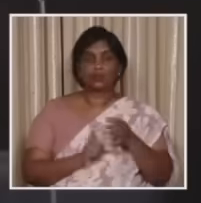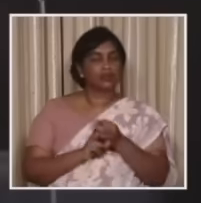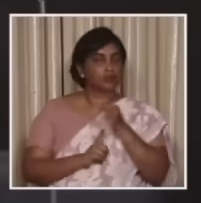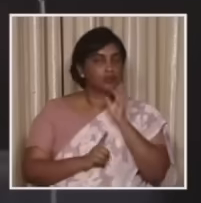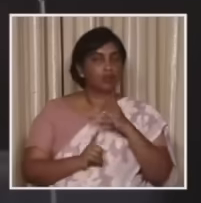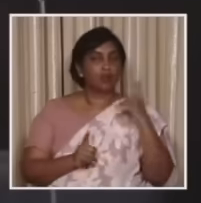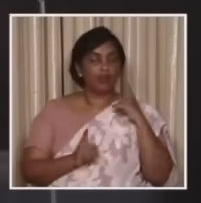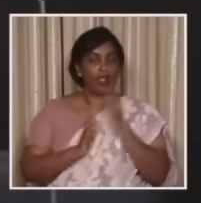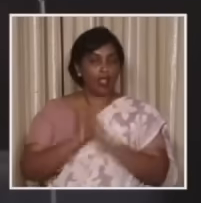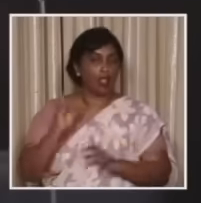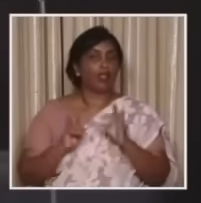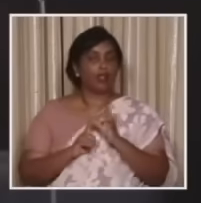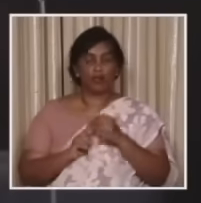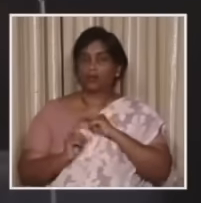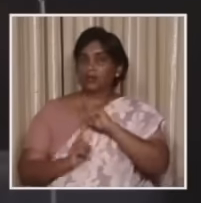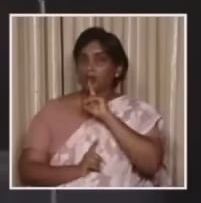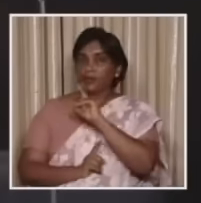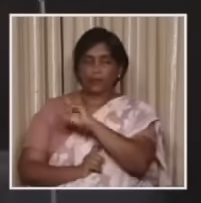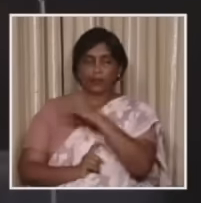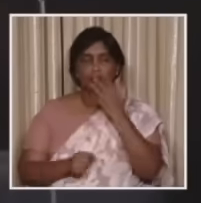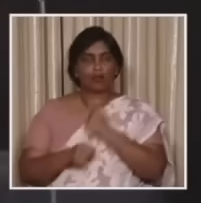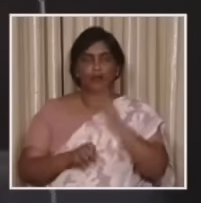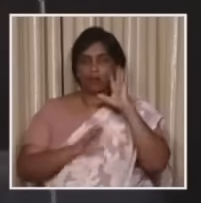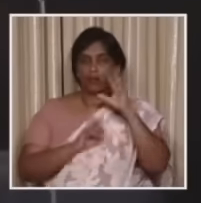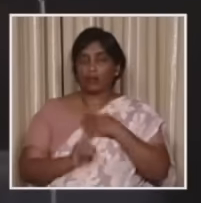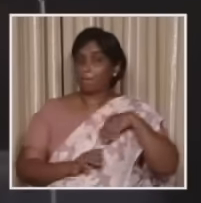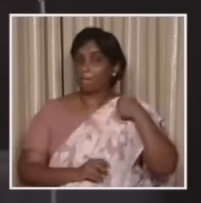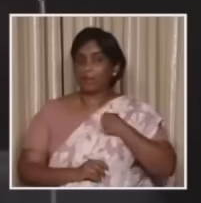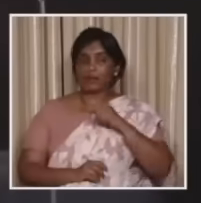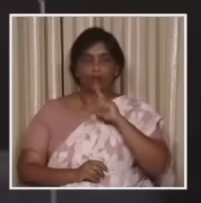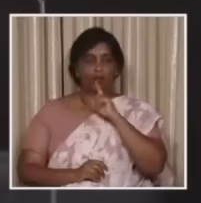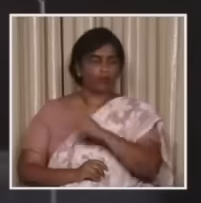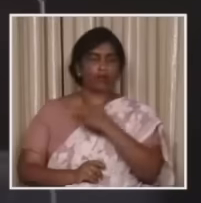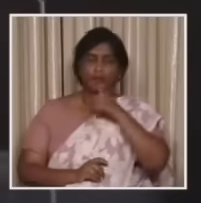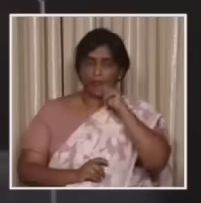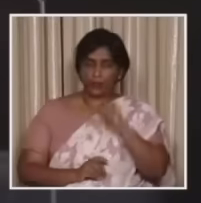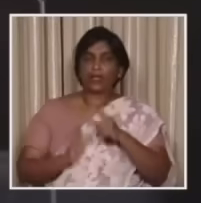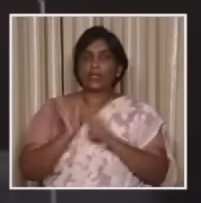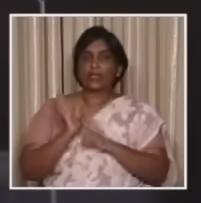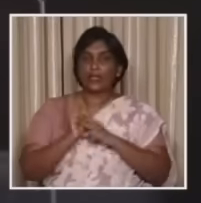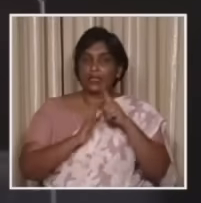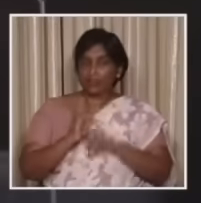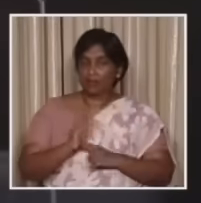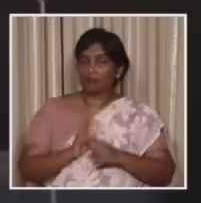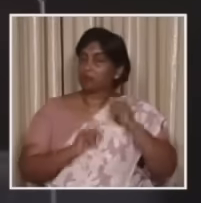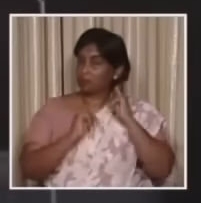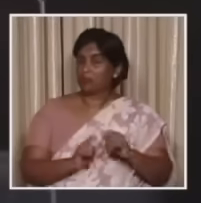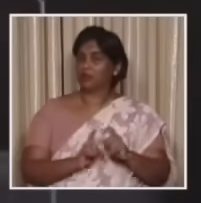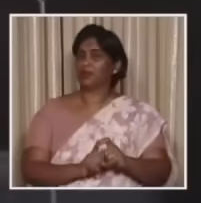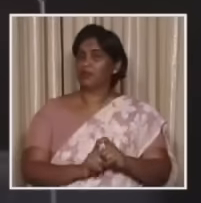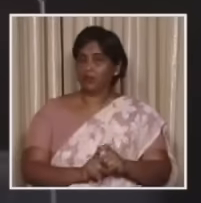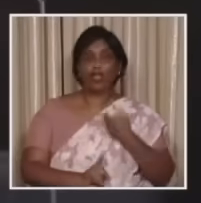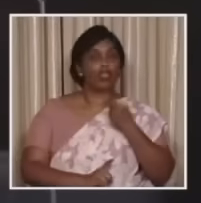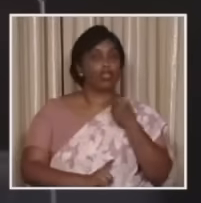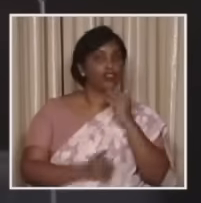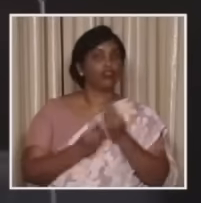ජනාධිපති ආරක්ෂක ඇමති දැනුවත් කරේ නැත්නම් රාජ්‍ය බුද්ධ්‍යංශයේ ප්‍රධානියා අනිවාර්යෙන් නිලන්ත ජයවර්ධනට ඉතාම දරුණු අන්දමින් දඩුවම්